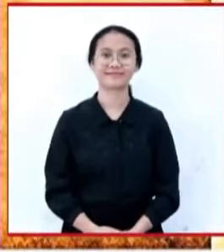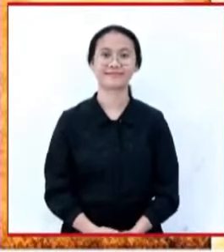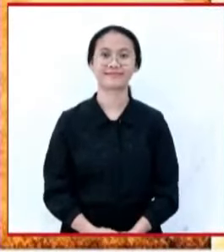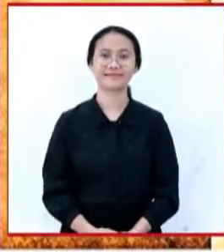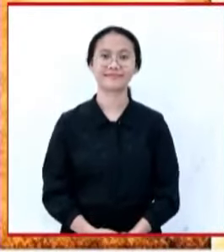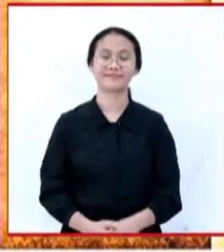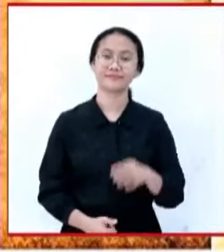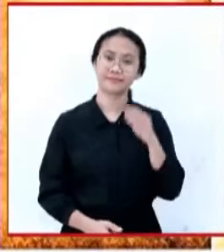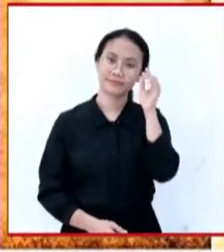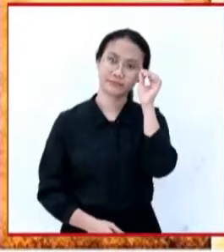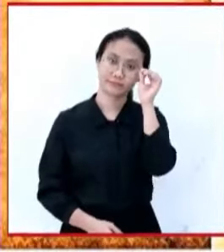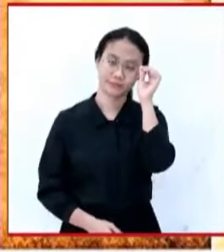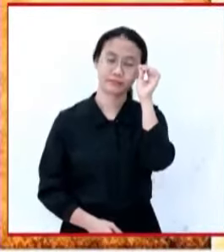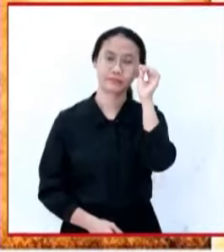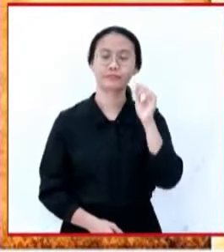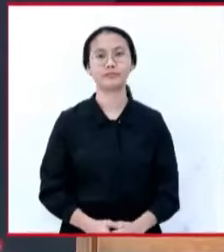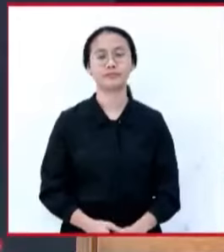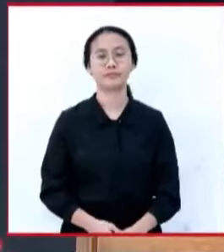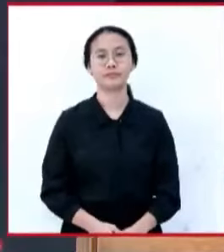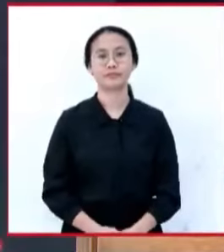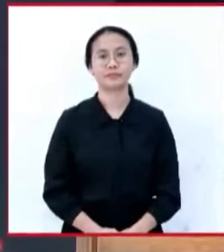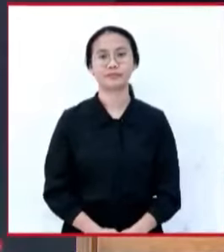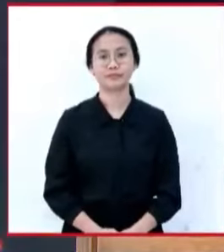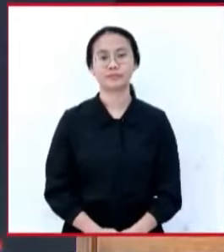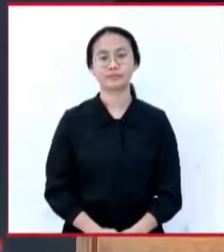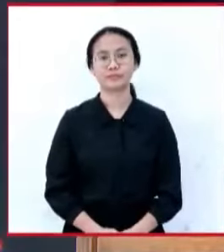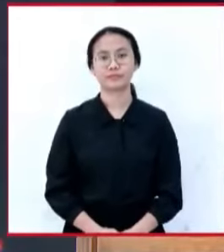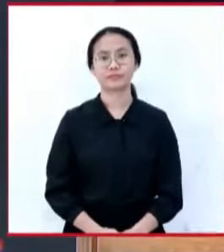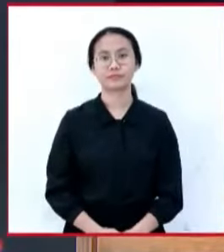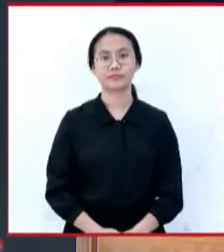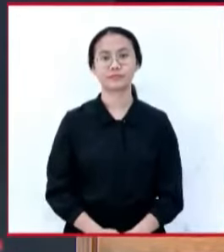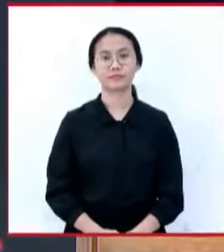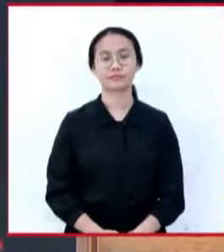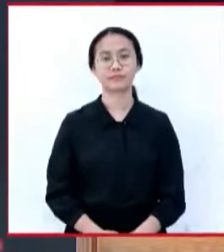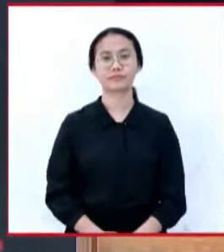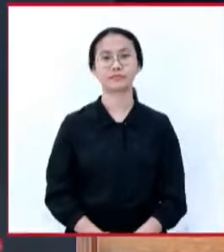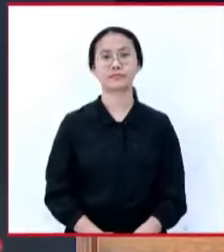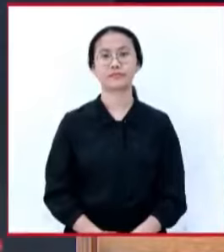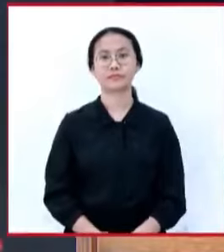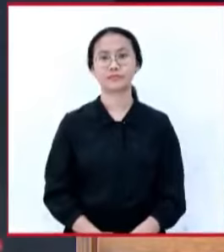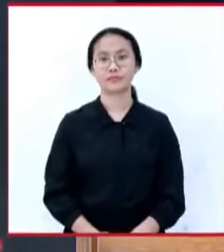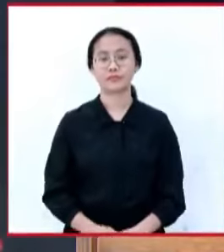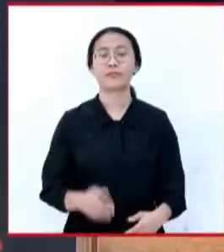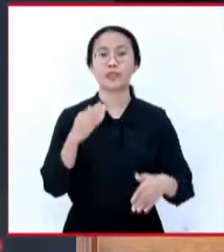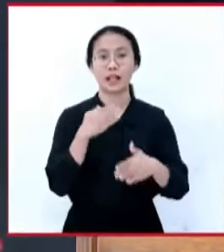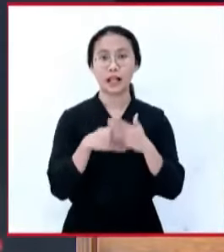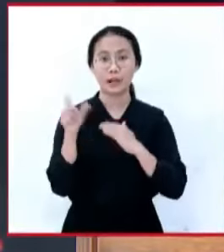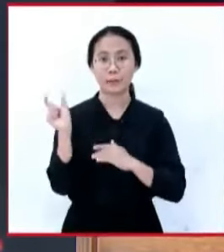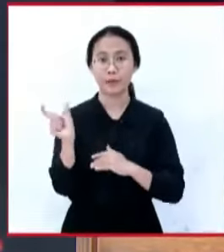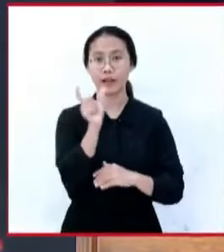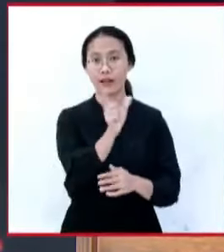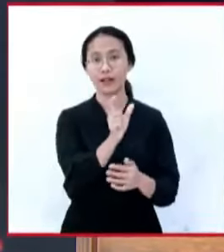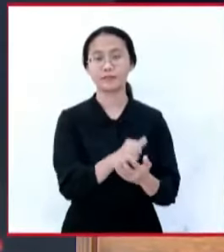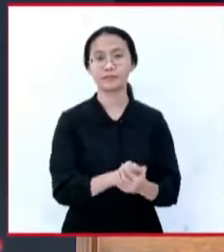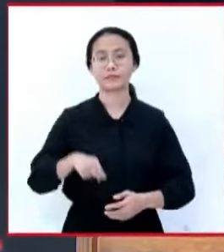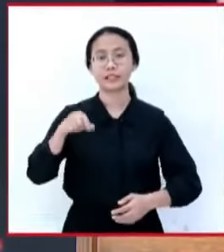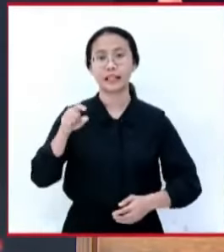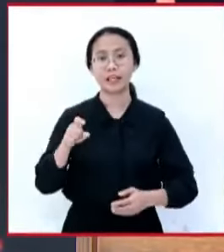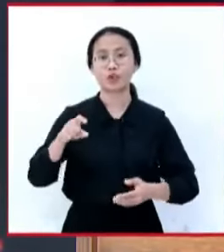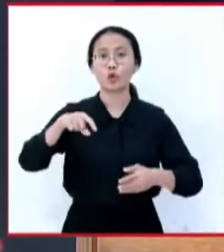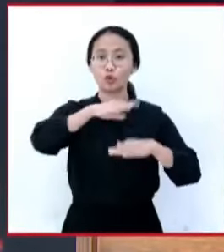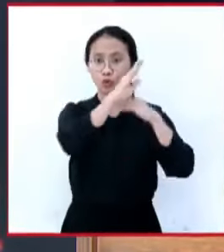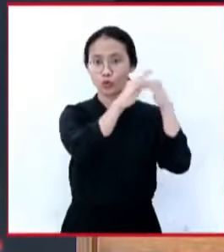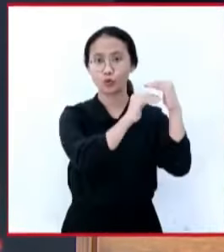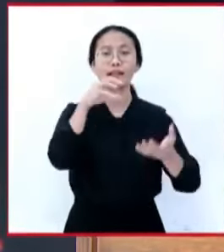surga adalah tahtaku lalu secara eksplisit dalam kata-kata Yesus menunjukkan Surga itu sebuah tempat